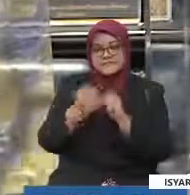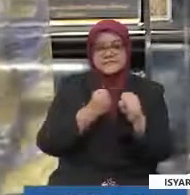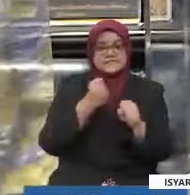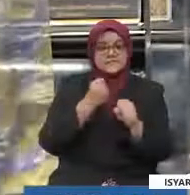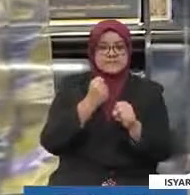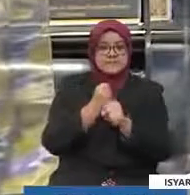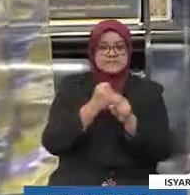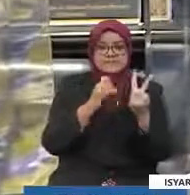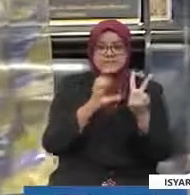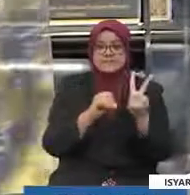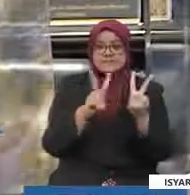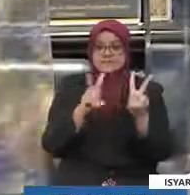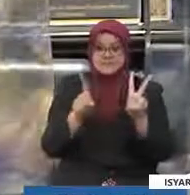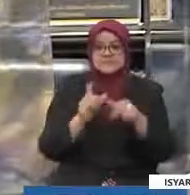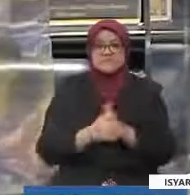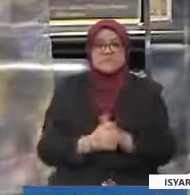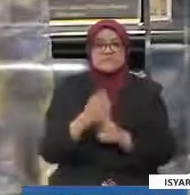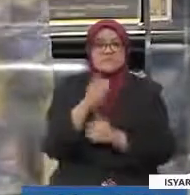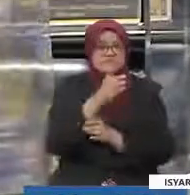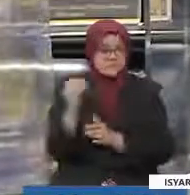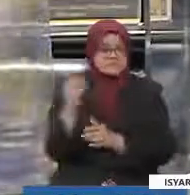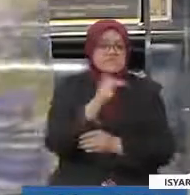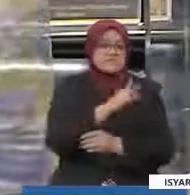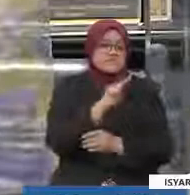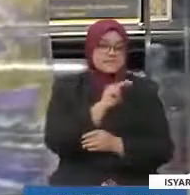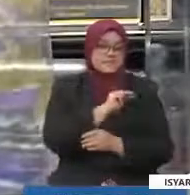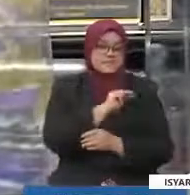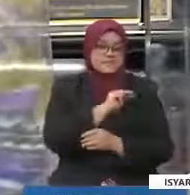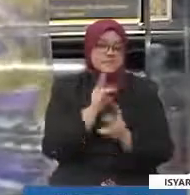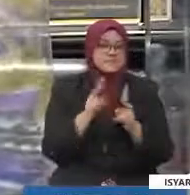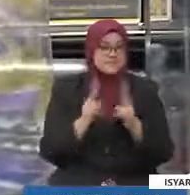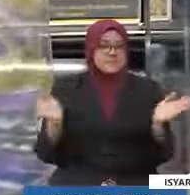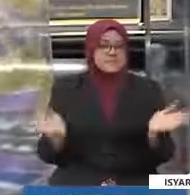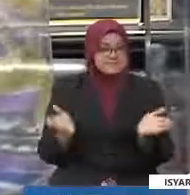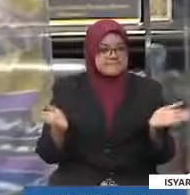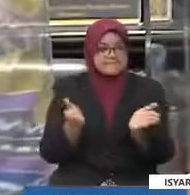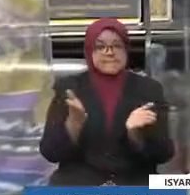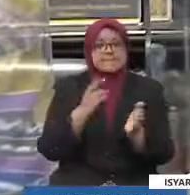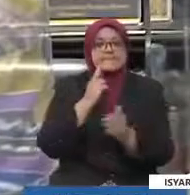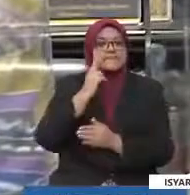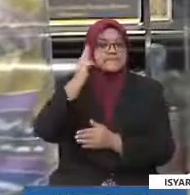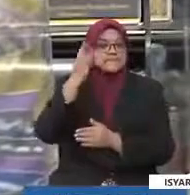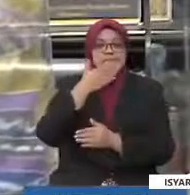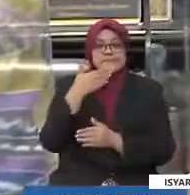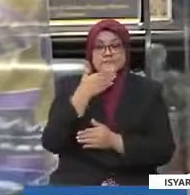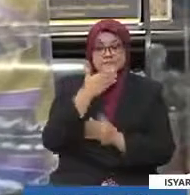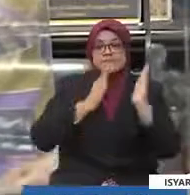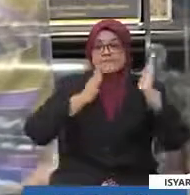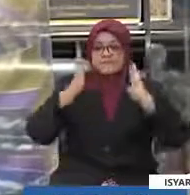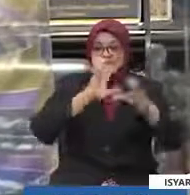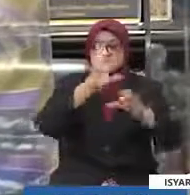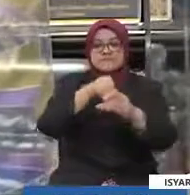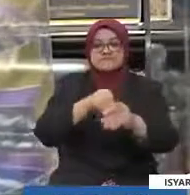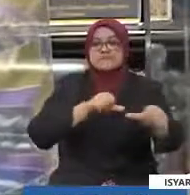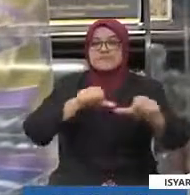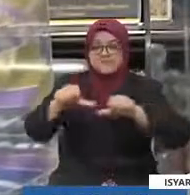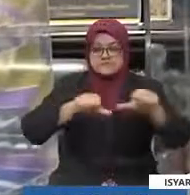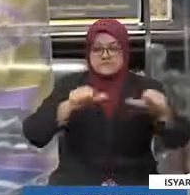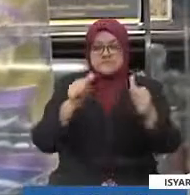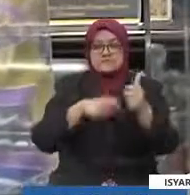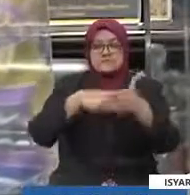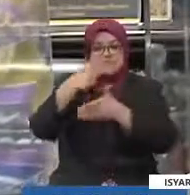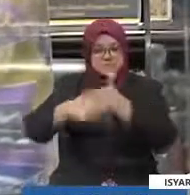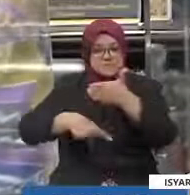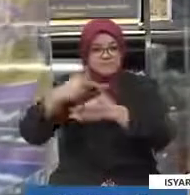mulai tahun 2021. Di samping itu juga, kementerian sangat menggalakkan para remaja dan belia di negara ini terlibat secara aktif